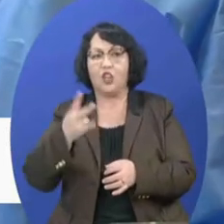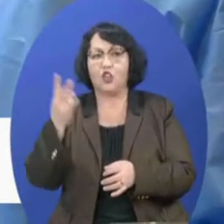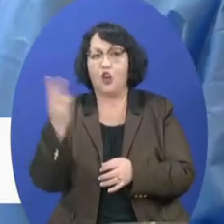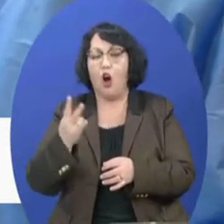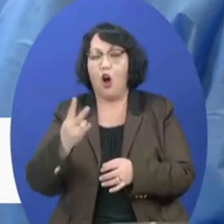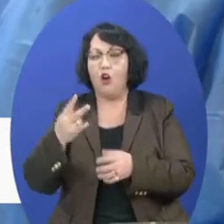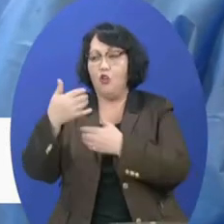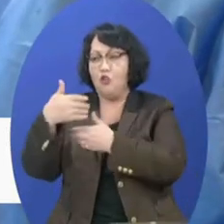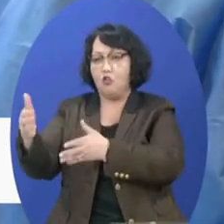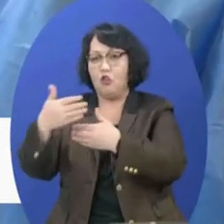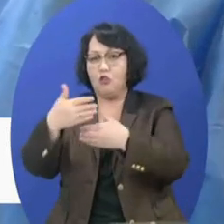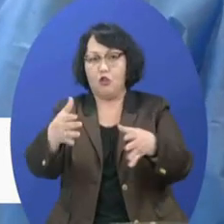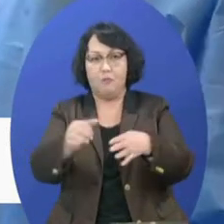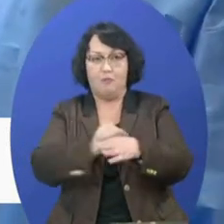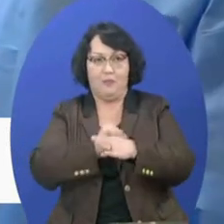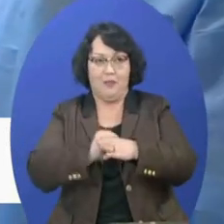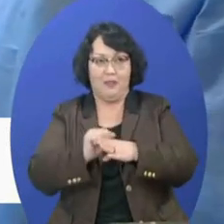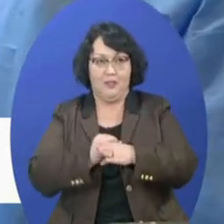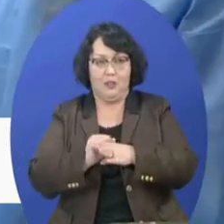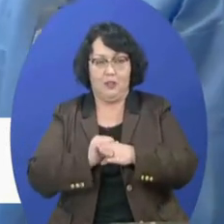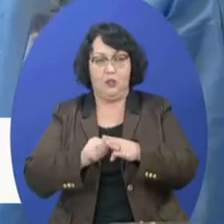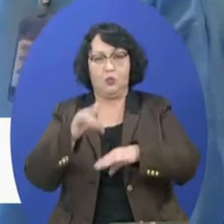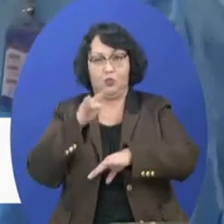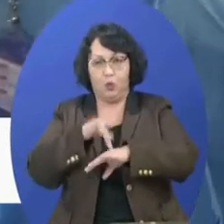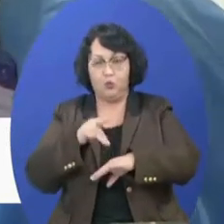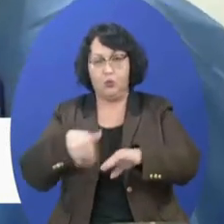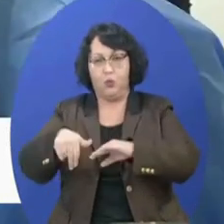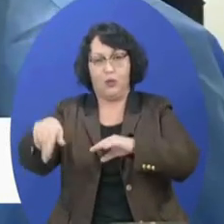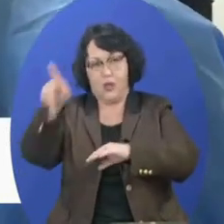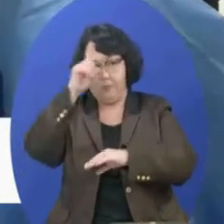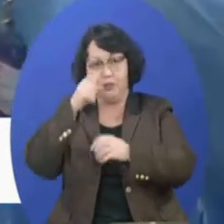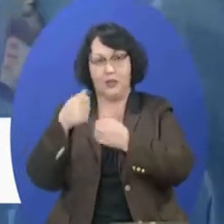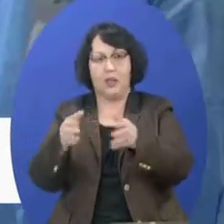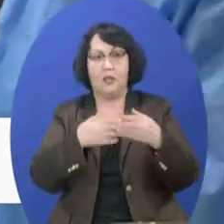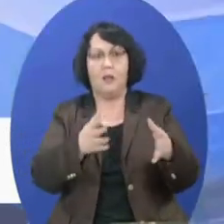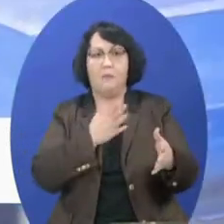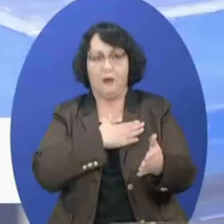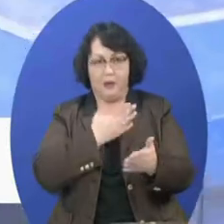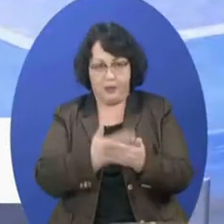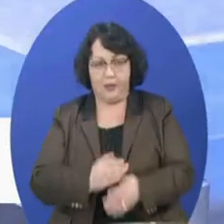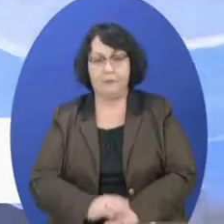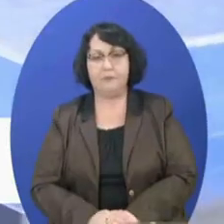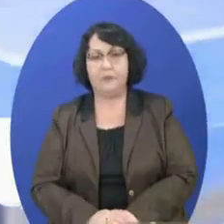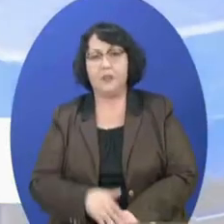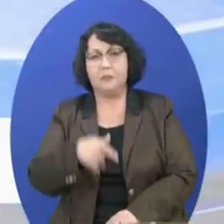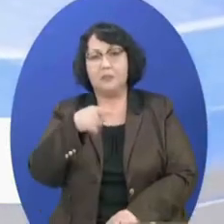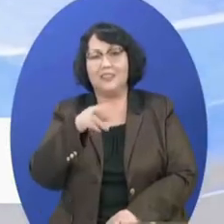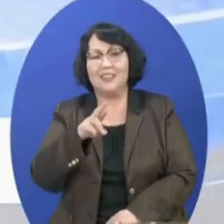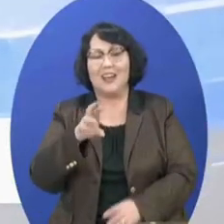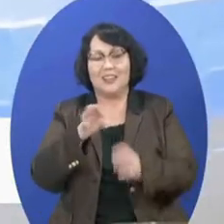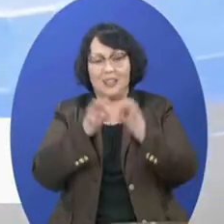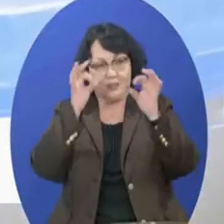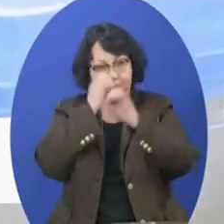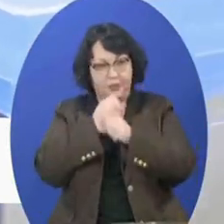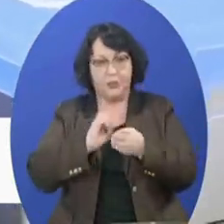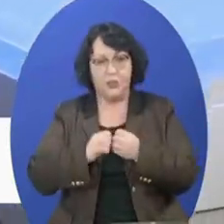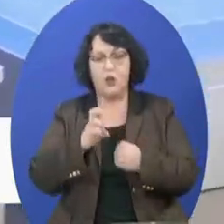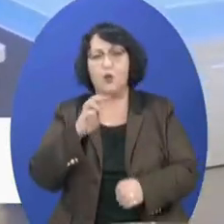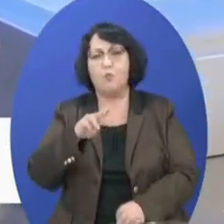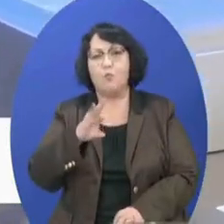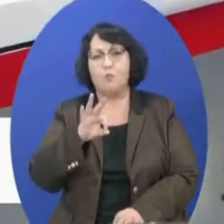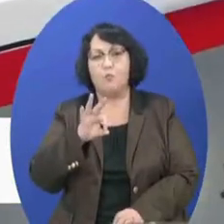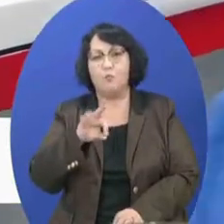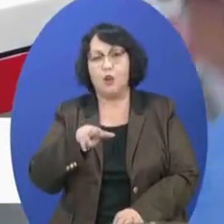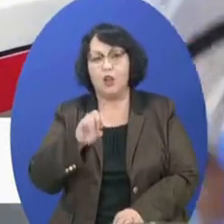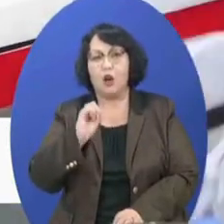үүсгэн дүүргүүд дээр болон ингээд төвнөлүүд дээр нэг байгуулчих маш их баярлаж байна. PCR шинжилгээ хийх молекул биологийн лабораторид